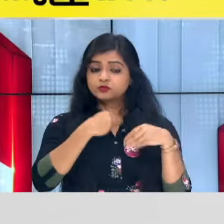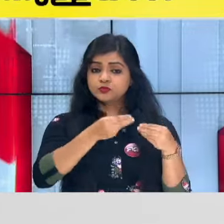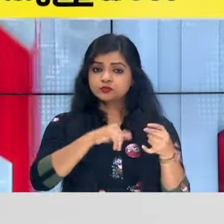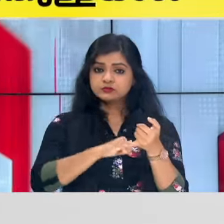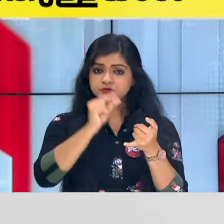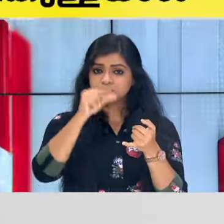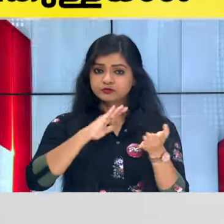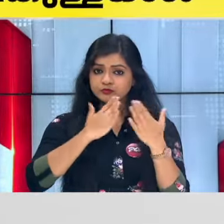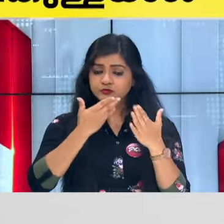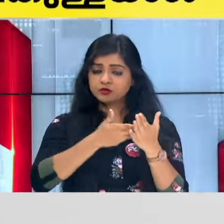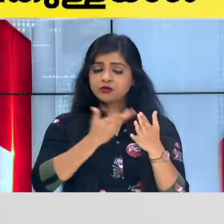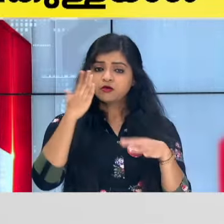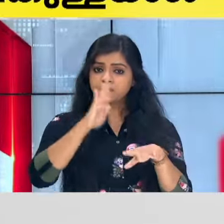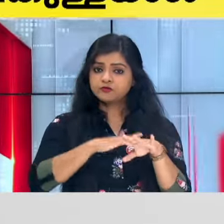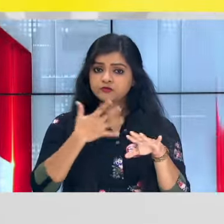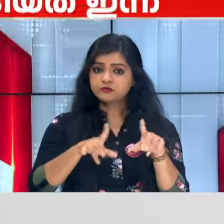എന്നതും